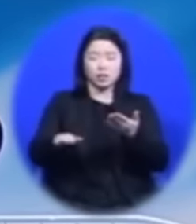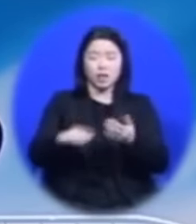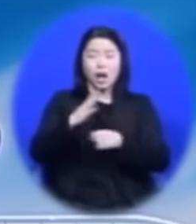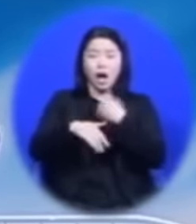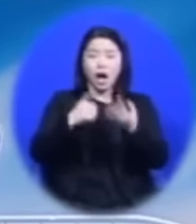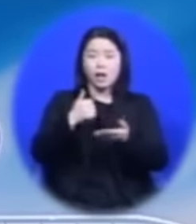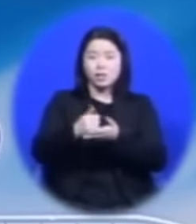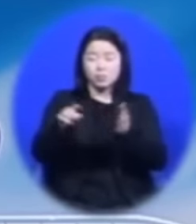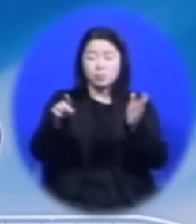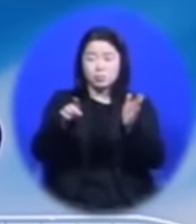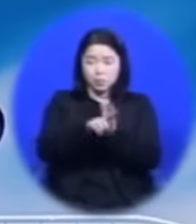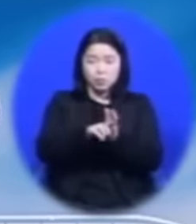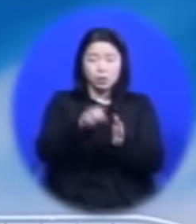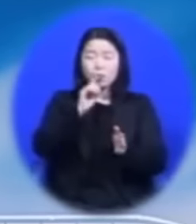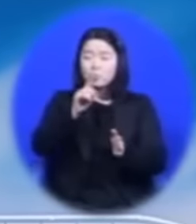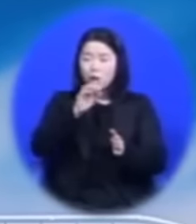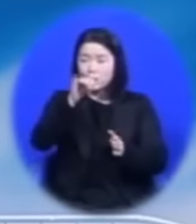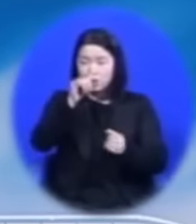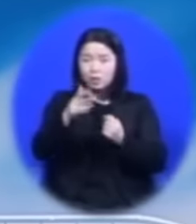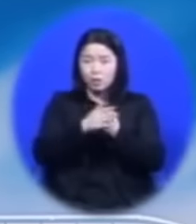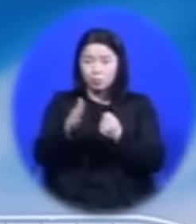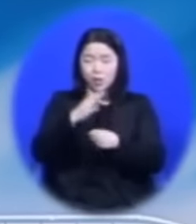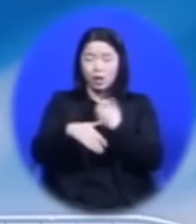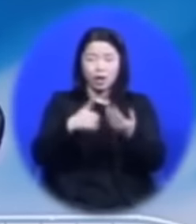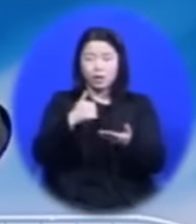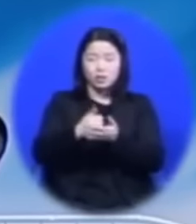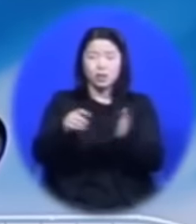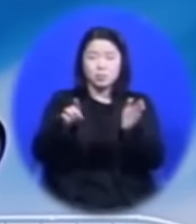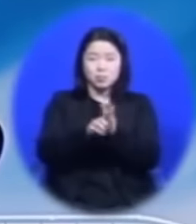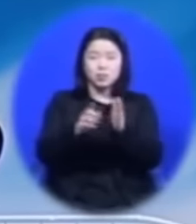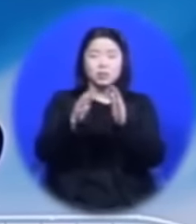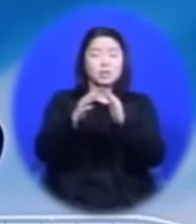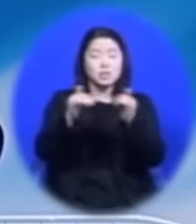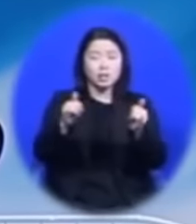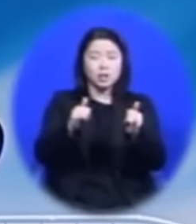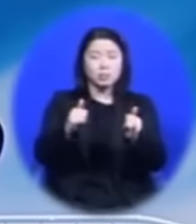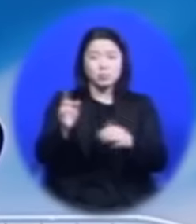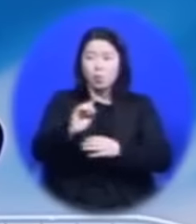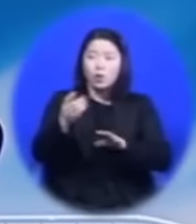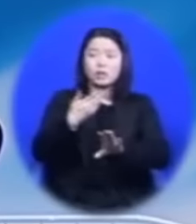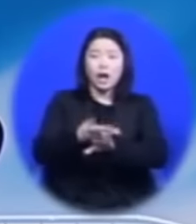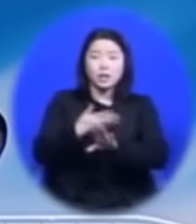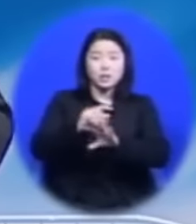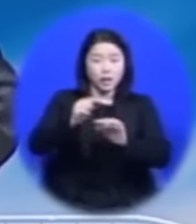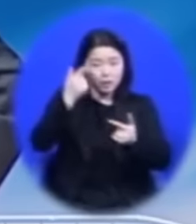믿는다니까. 하나님을 믿는 사람은 뭔가 다를 거 아니겠냐.